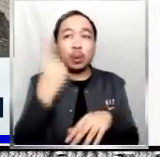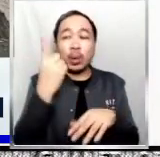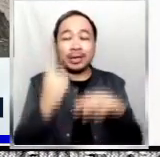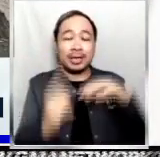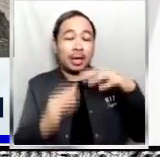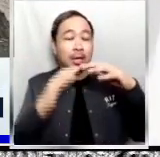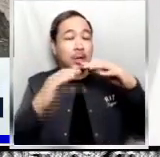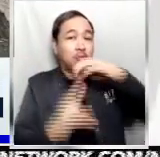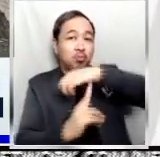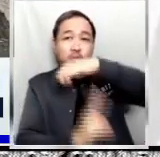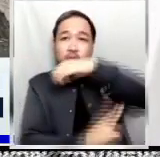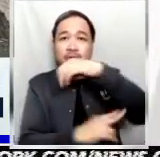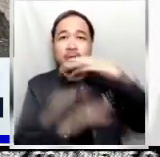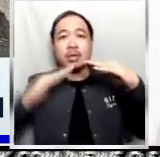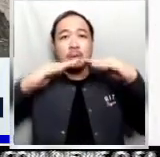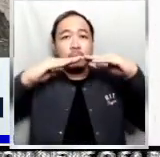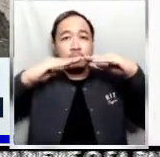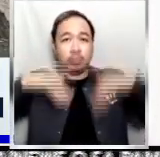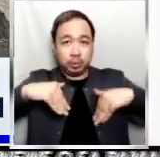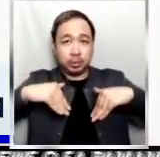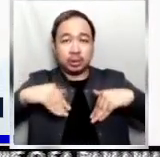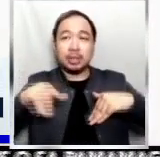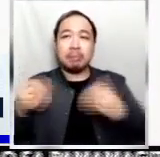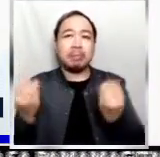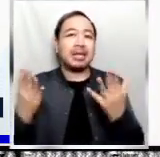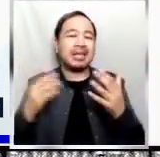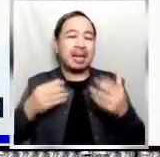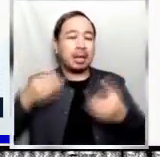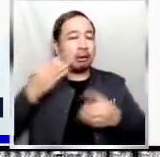na stranded tuloy ang ilang motorista.